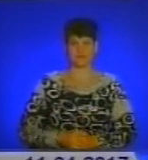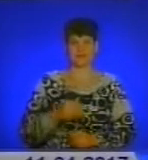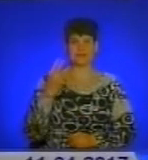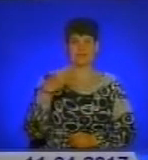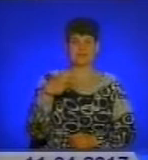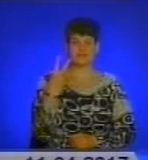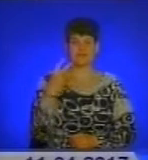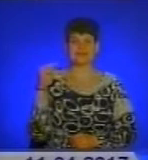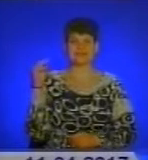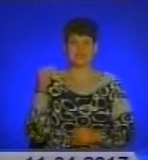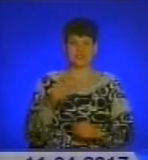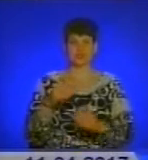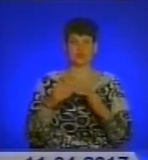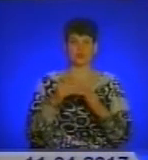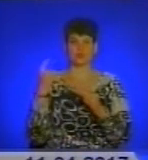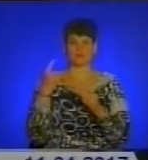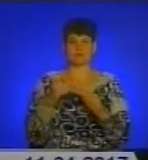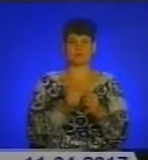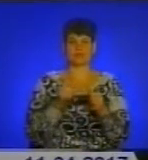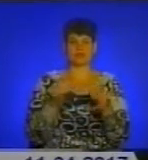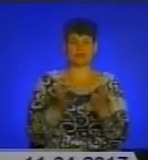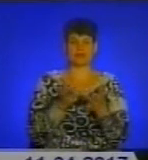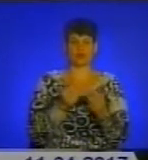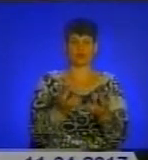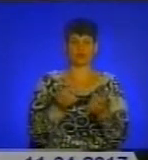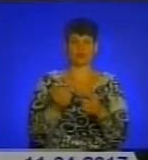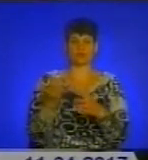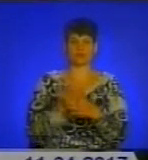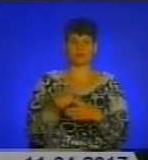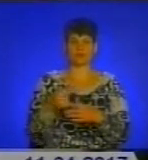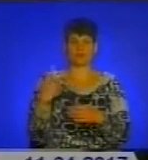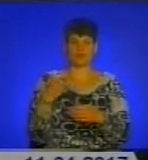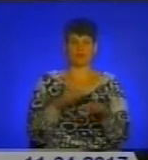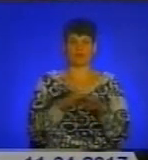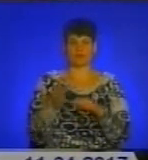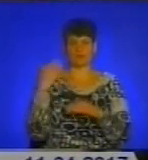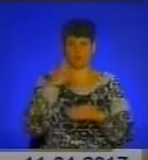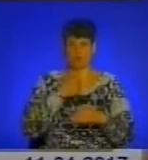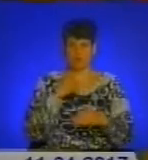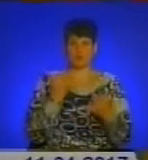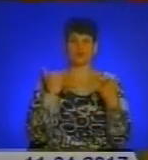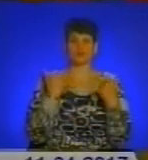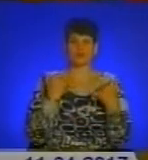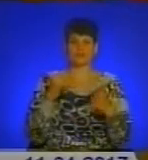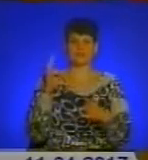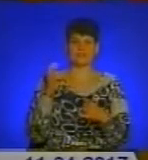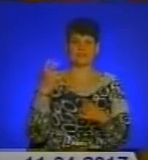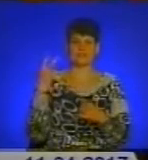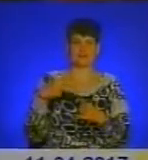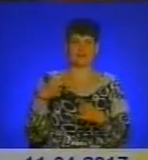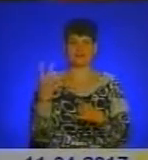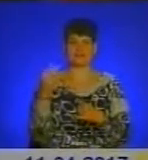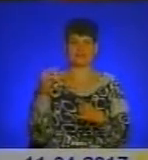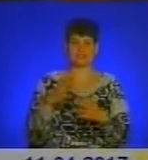тисячі домогосподар збільшилася кількість отримувачів субсидій у Тернопільській області у порівнянні з минулим роком. Сьогодні 222 тисячі